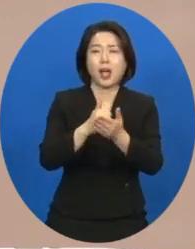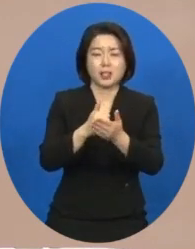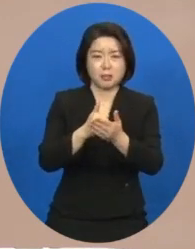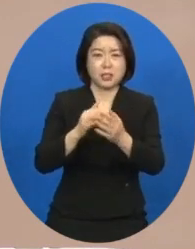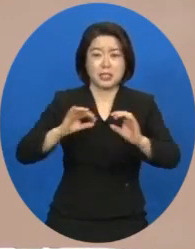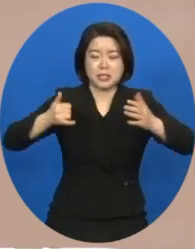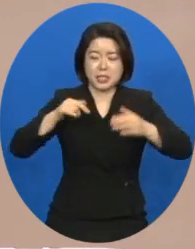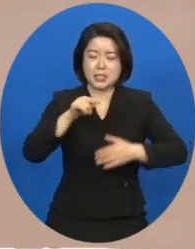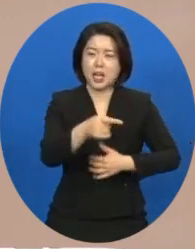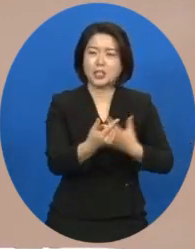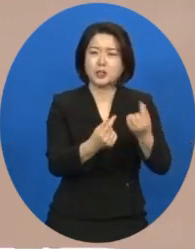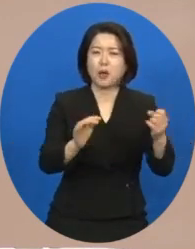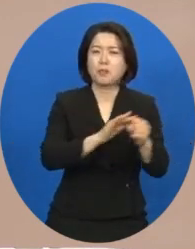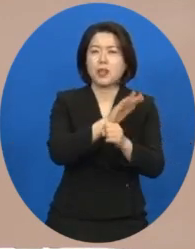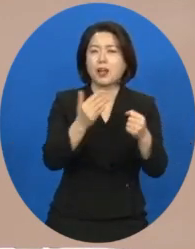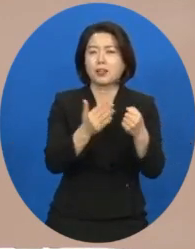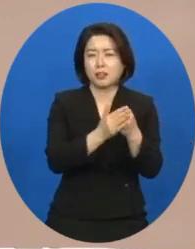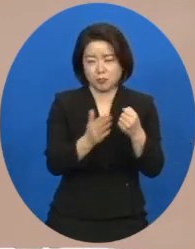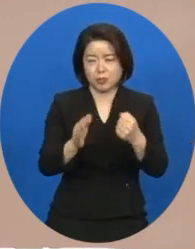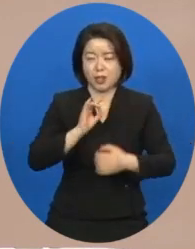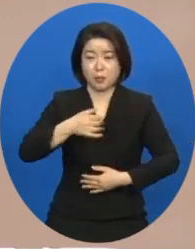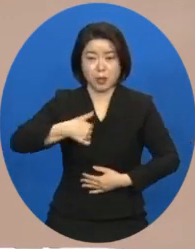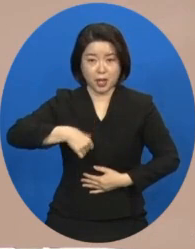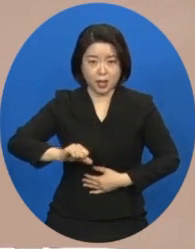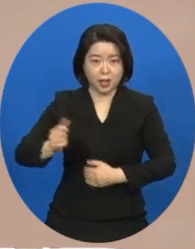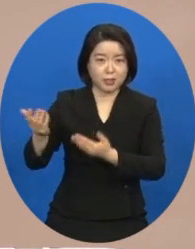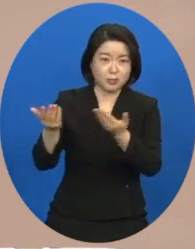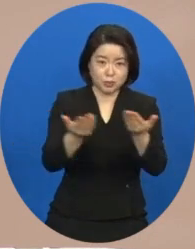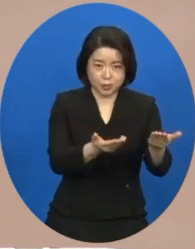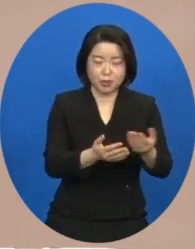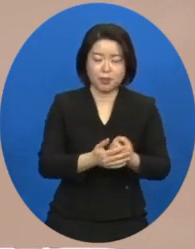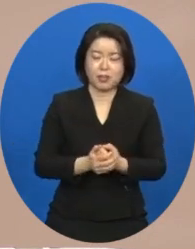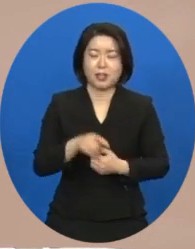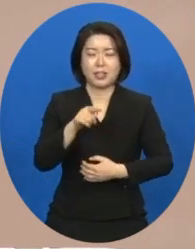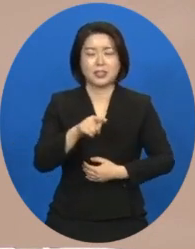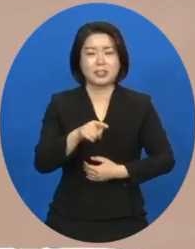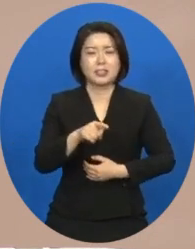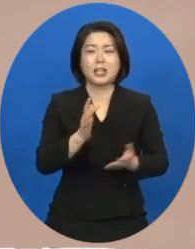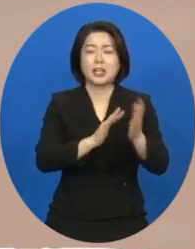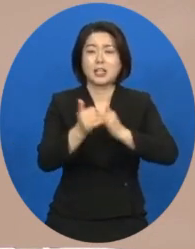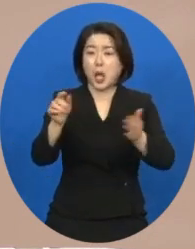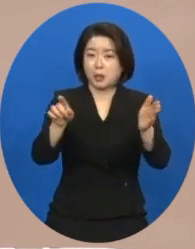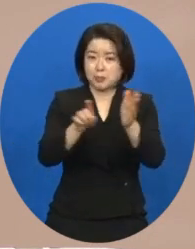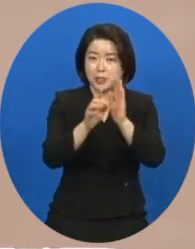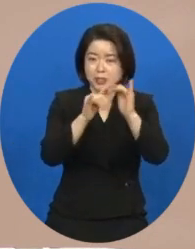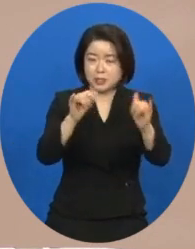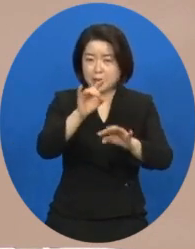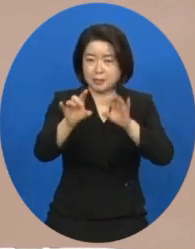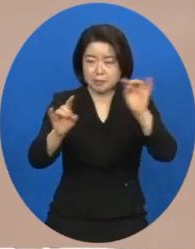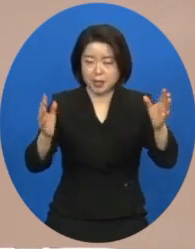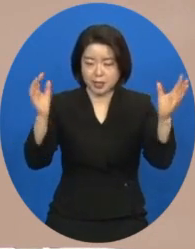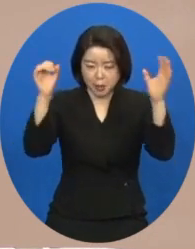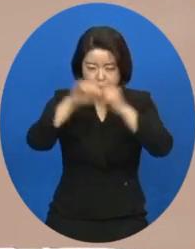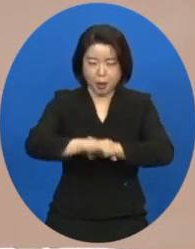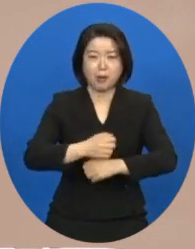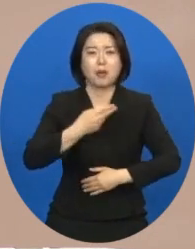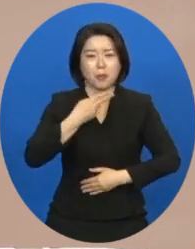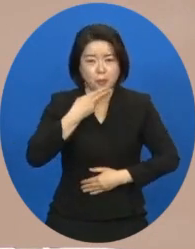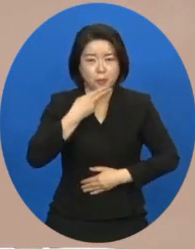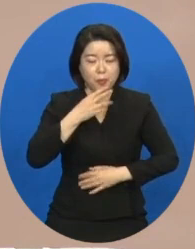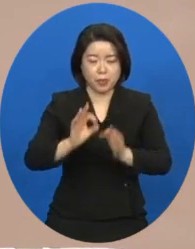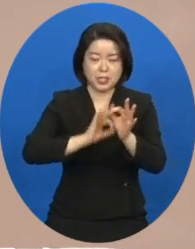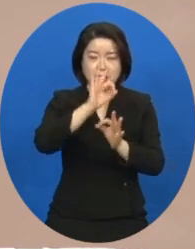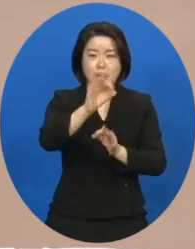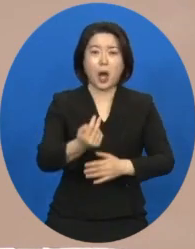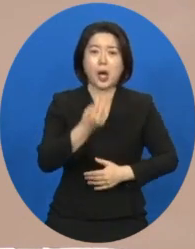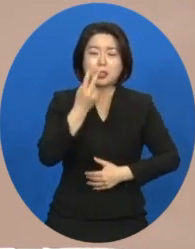세상을 이처럼 사랑하셔서 외아들을 주셨으니 이는 그를 믿는 사람마다 멸망하지 않고